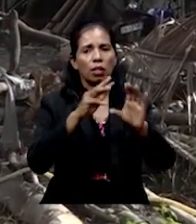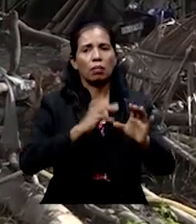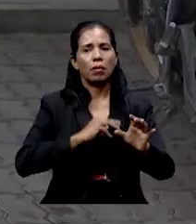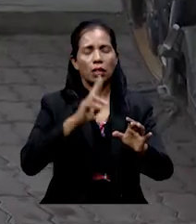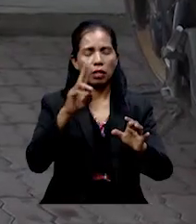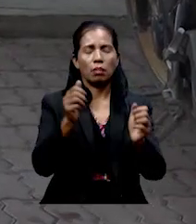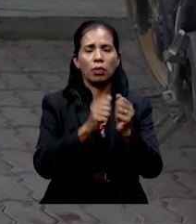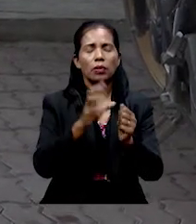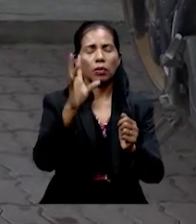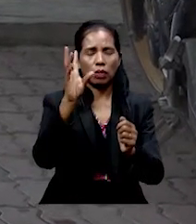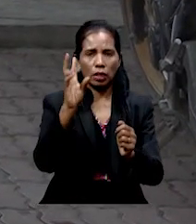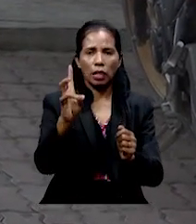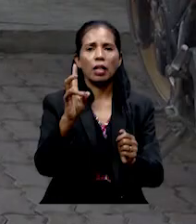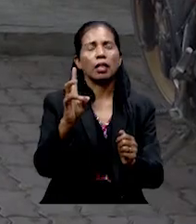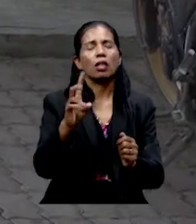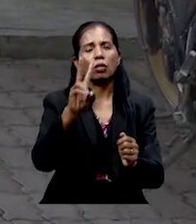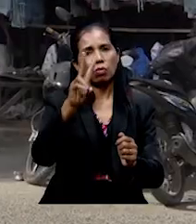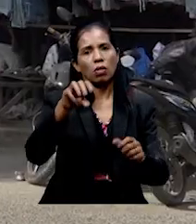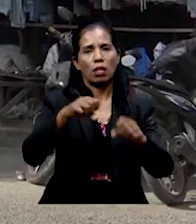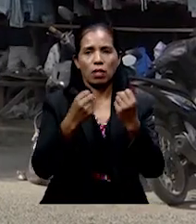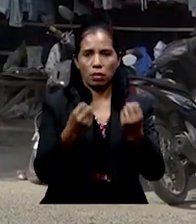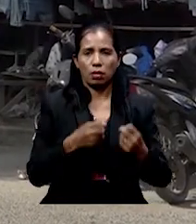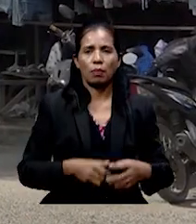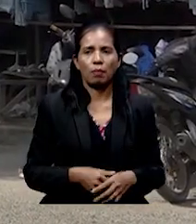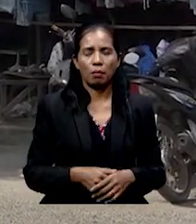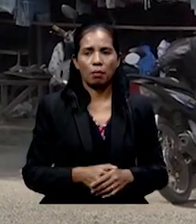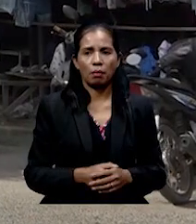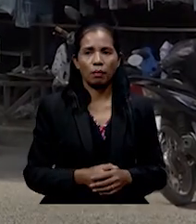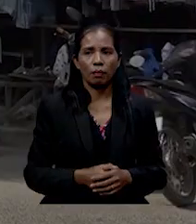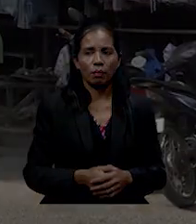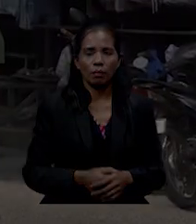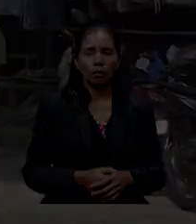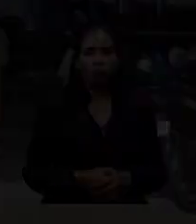tu pnen ruamakat. Leopoldina de Carvalho, Zaime dos Santos, Yemen.